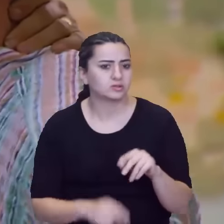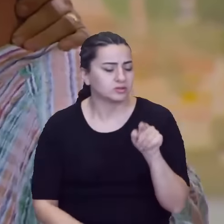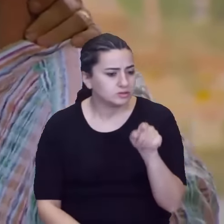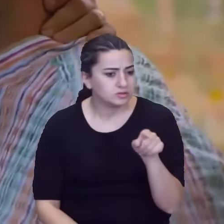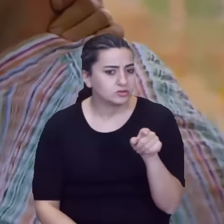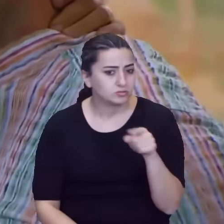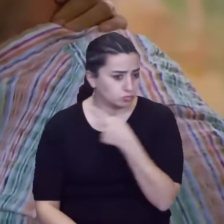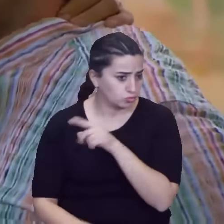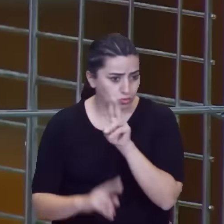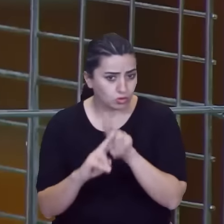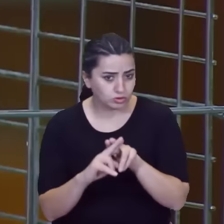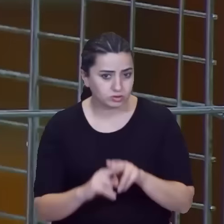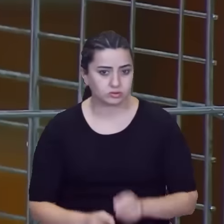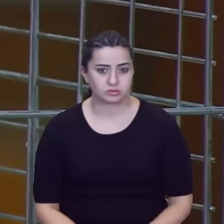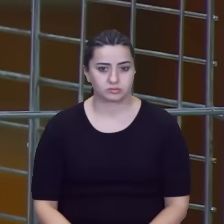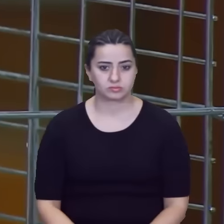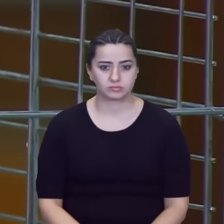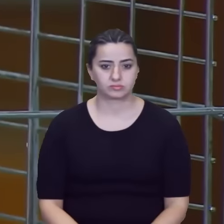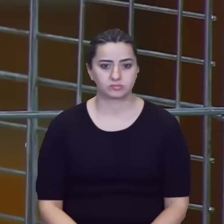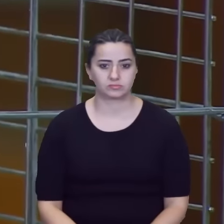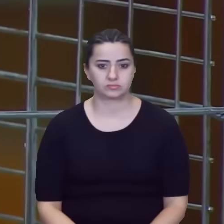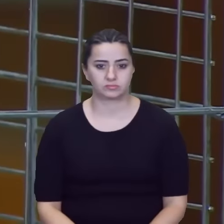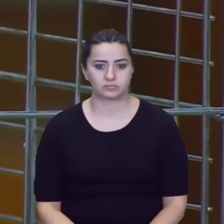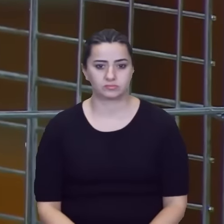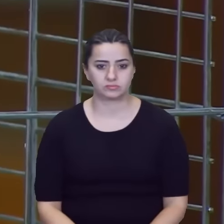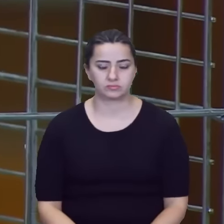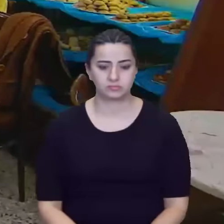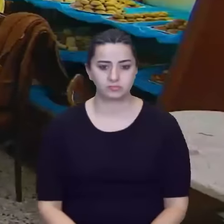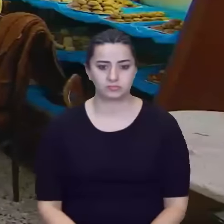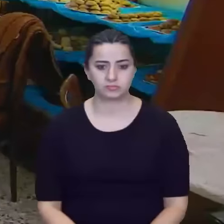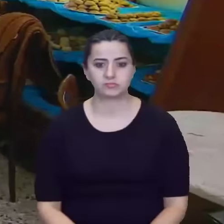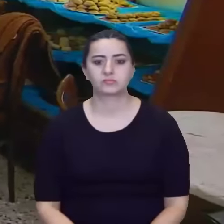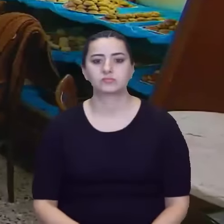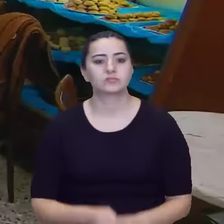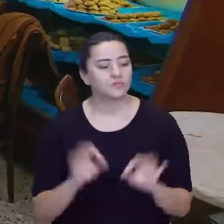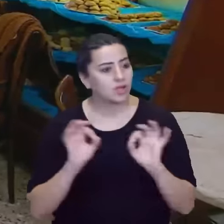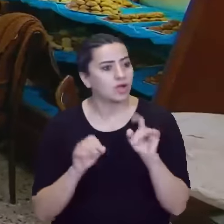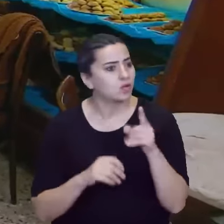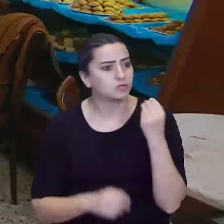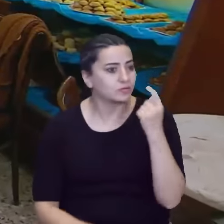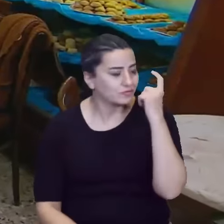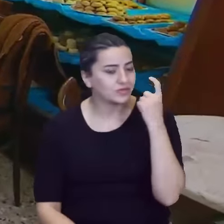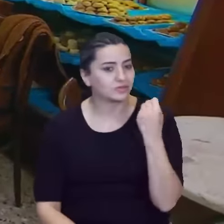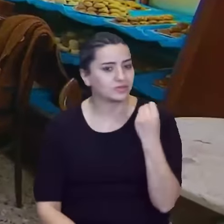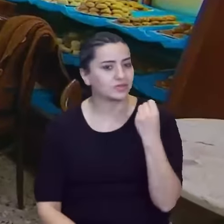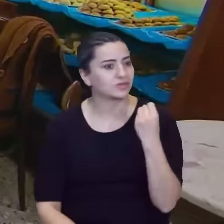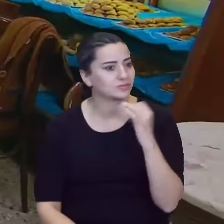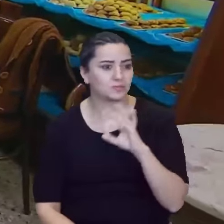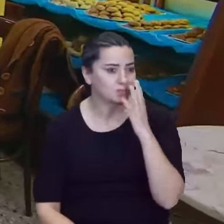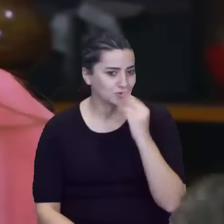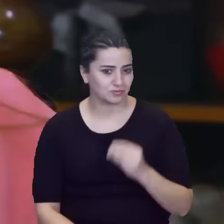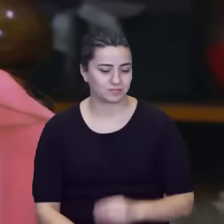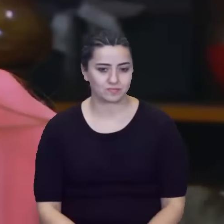bak. Bu mu öğretti sana? Cemal'i sertçe sesinden tutuyor. Ya evet ya. Çok güzel fikir ya. Mavişime çok güzel